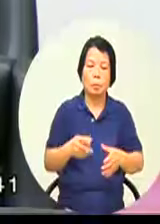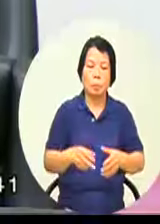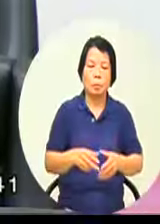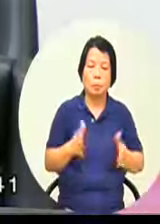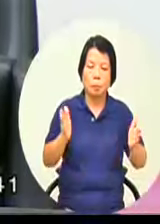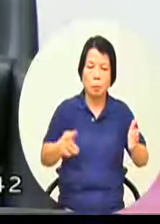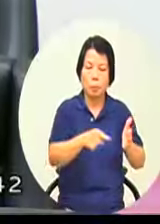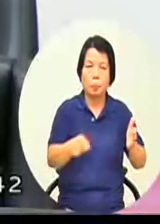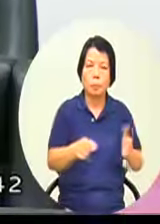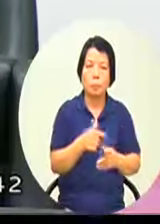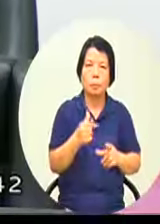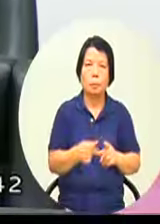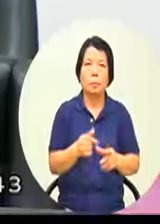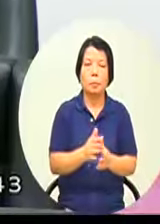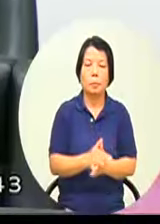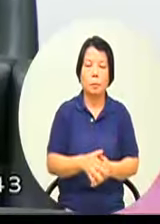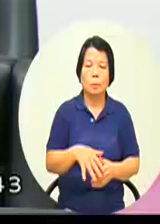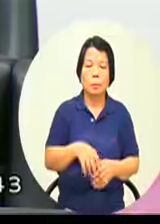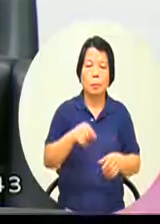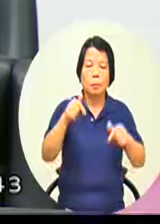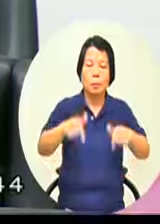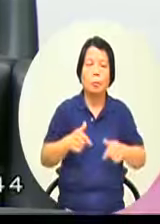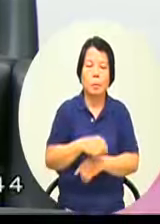从化区46期，在